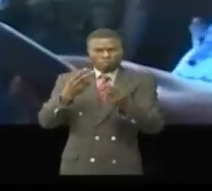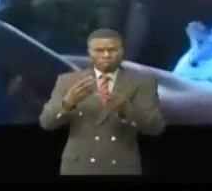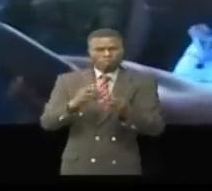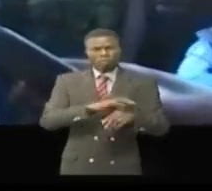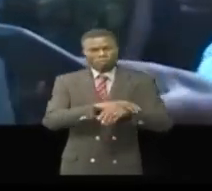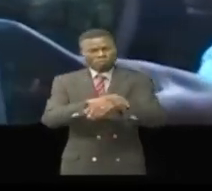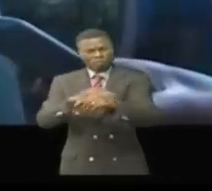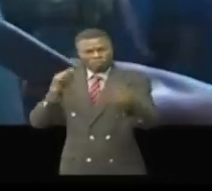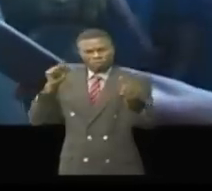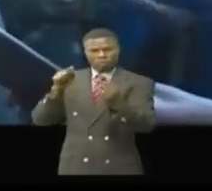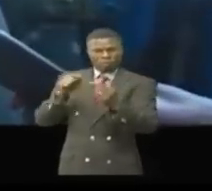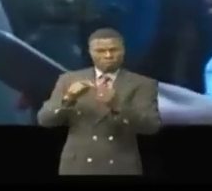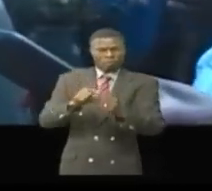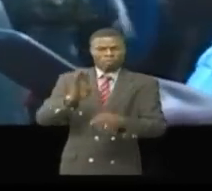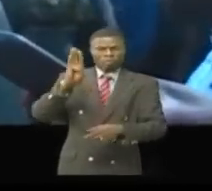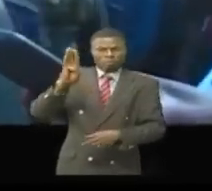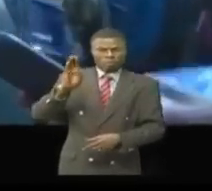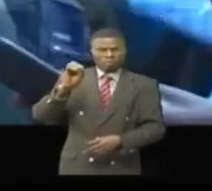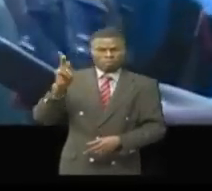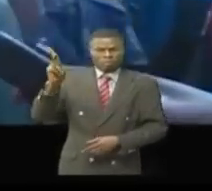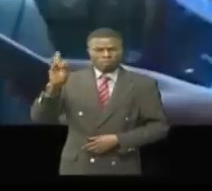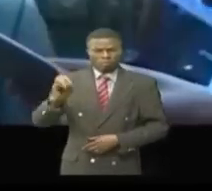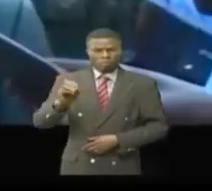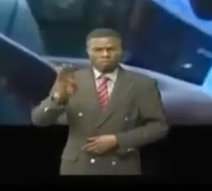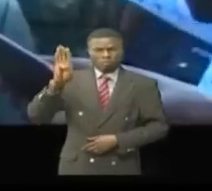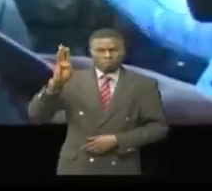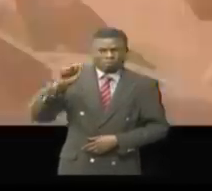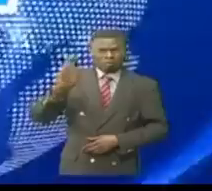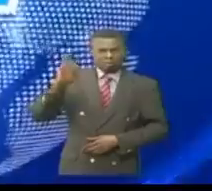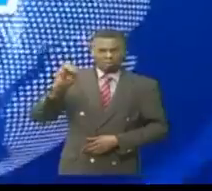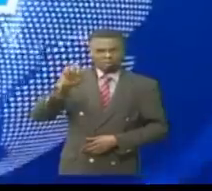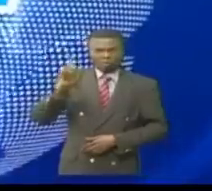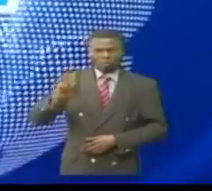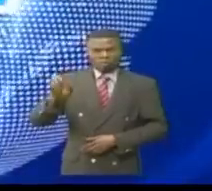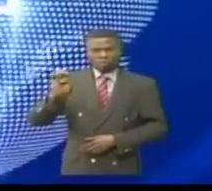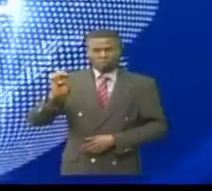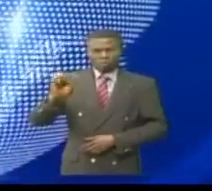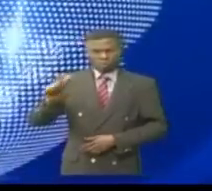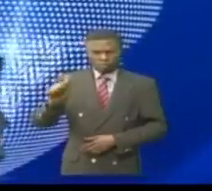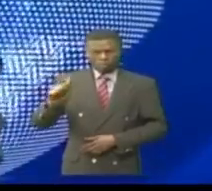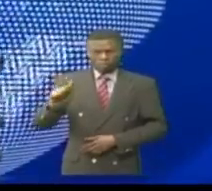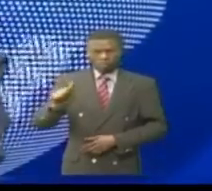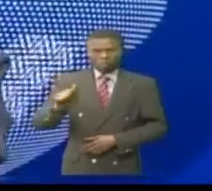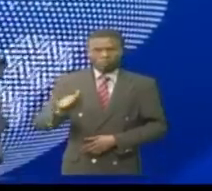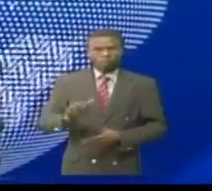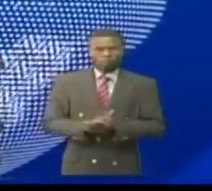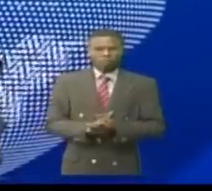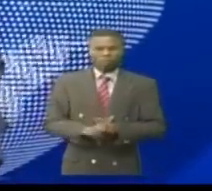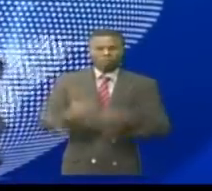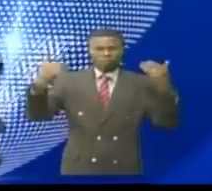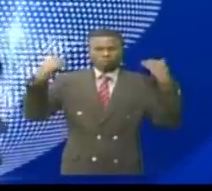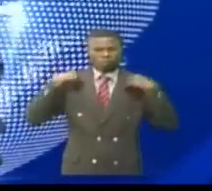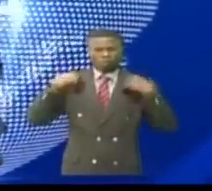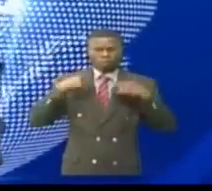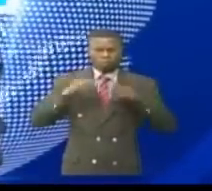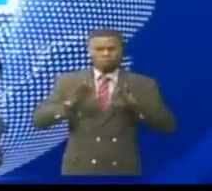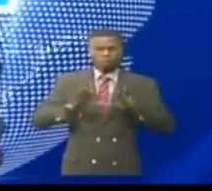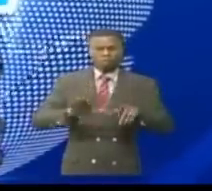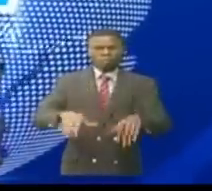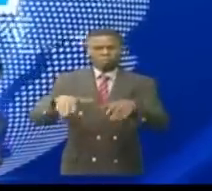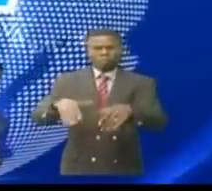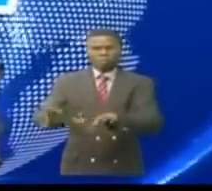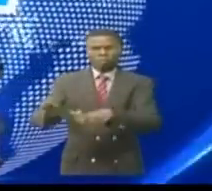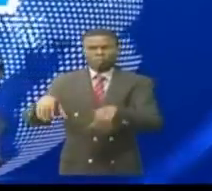m'amener à Poco, Bambessa, Titoulé. Juste après. Le PCA des lignes maritimes